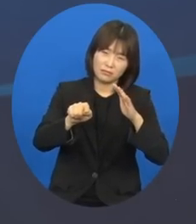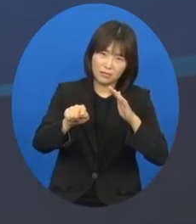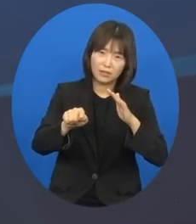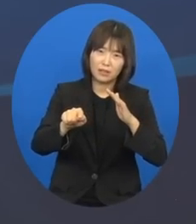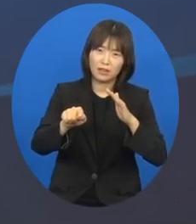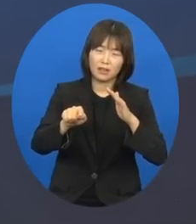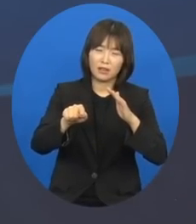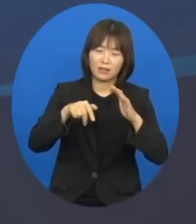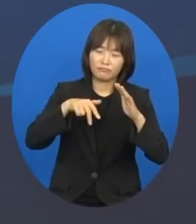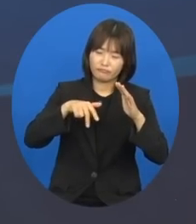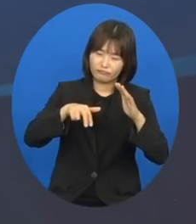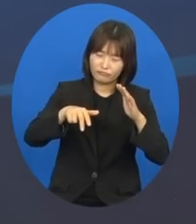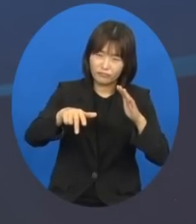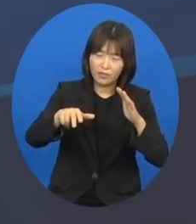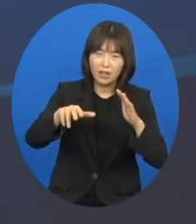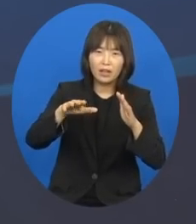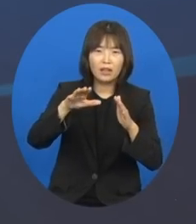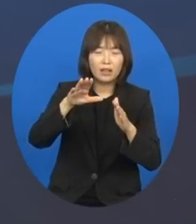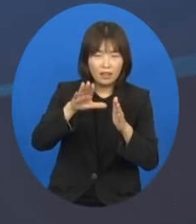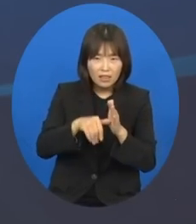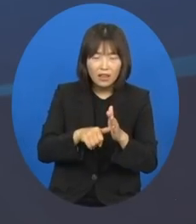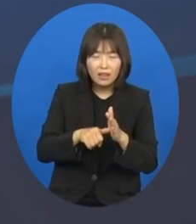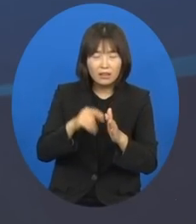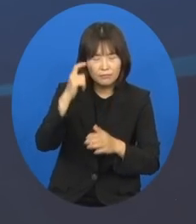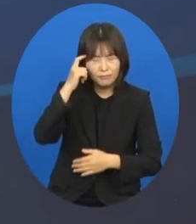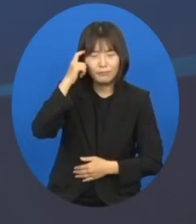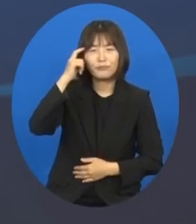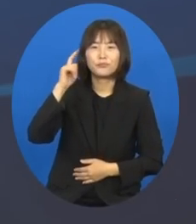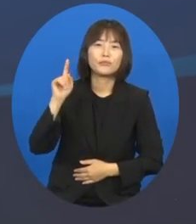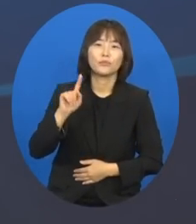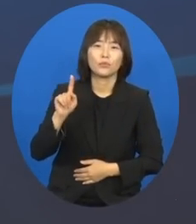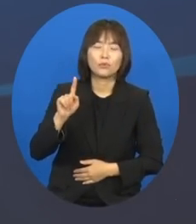가는데 한 중간쯤 가는데 이런 생각이 드는 거예요